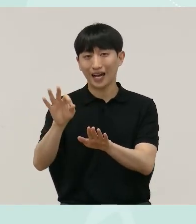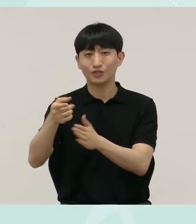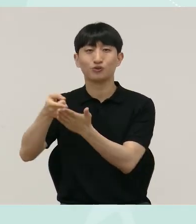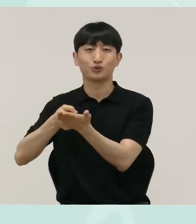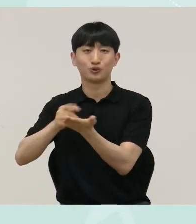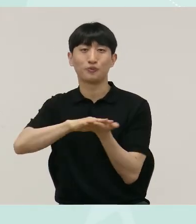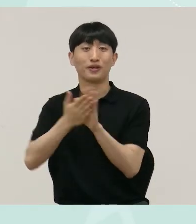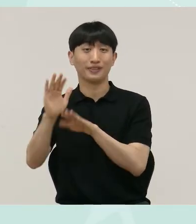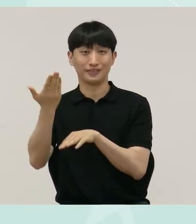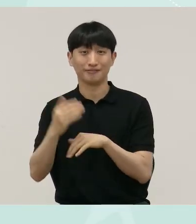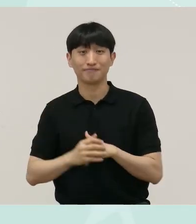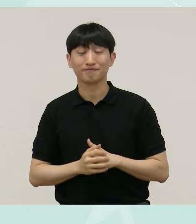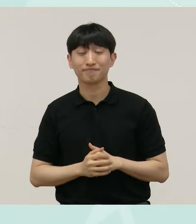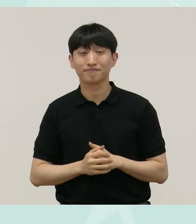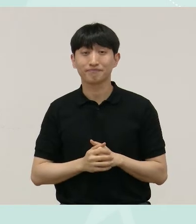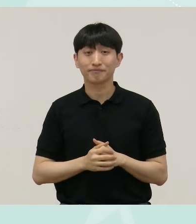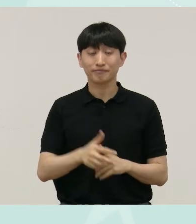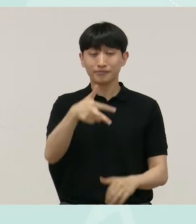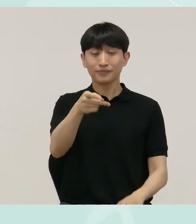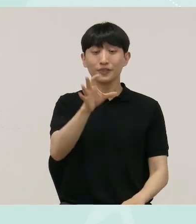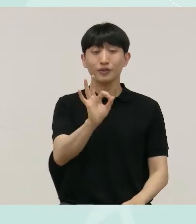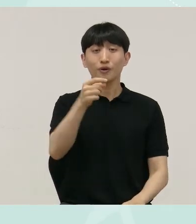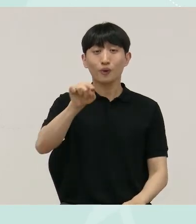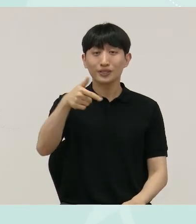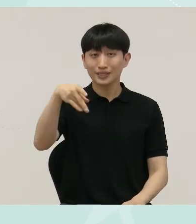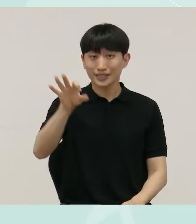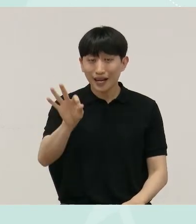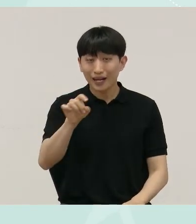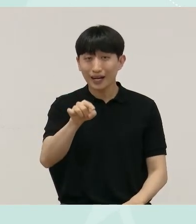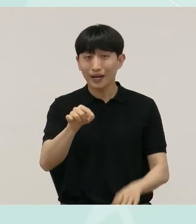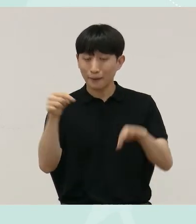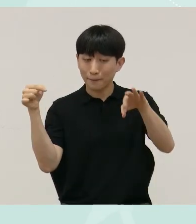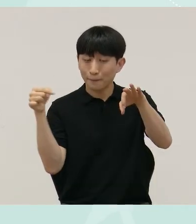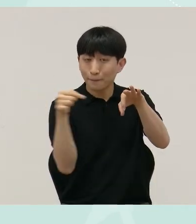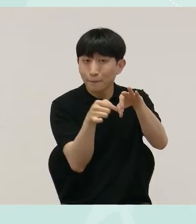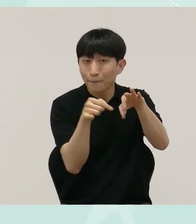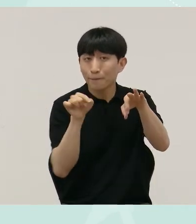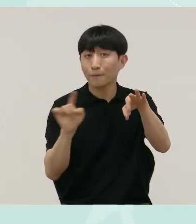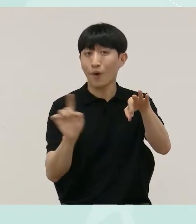이러한 정원창 삽입법은 기존에